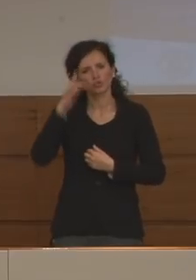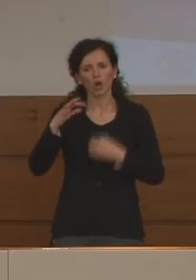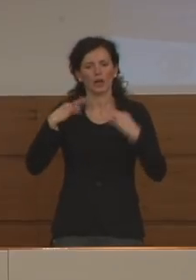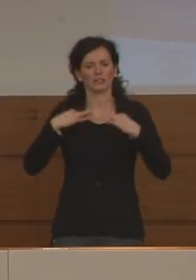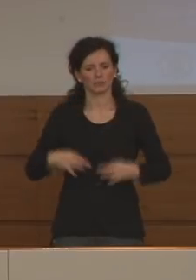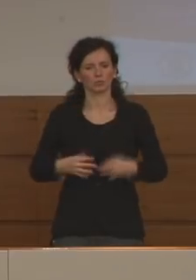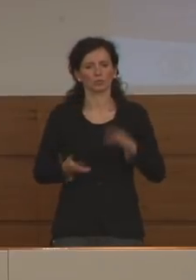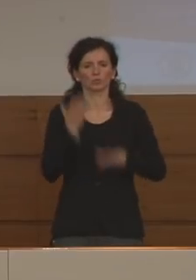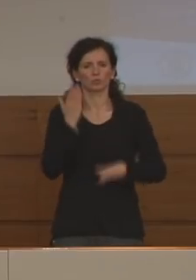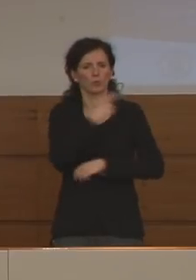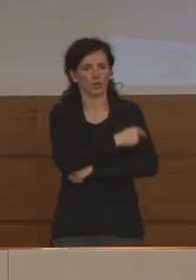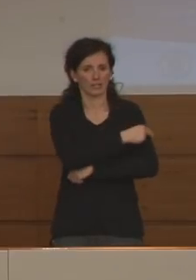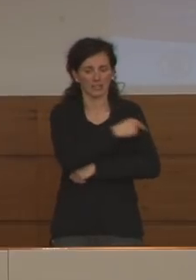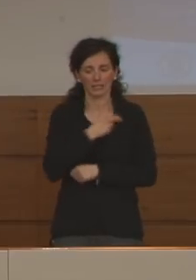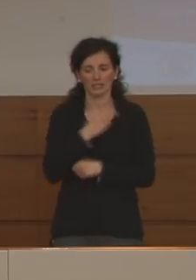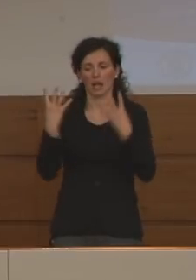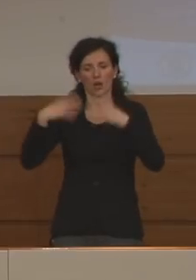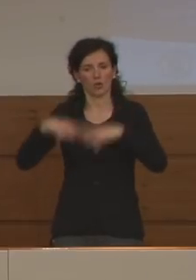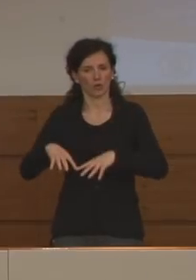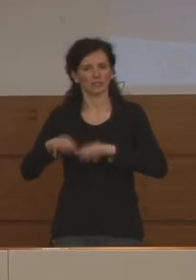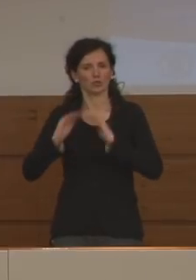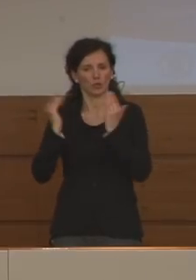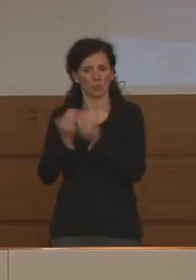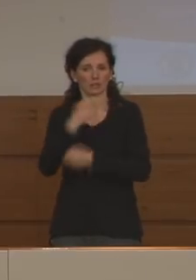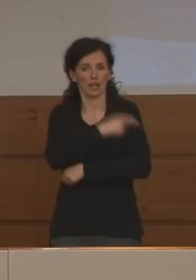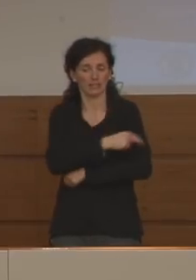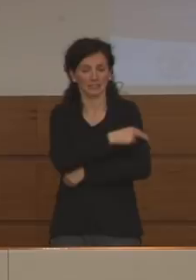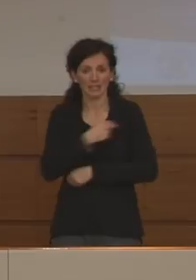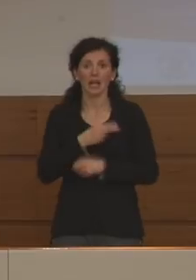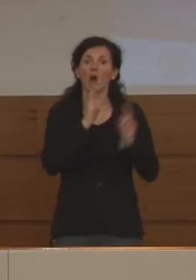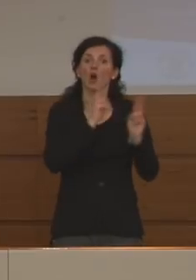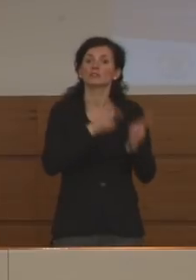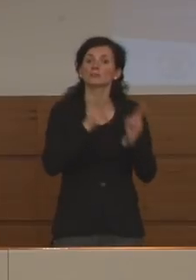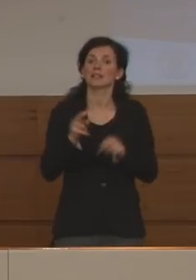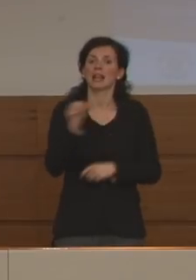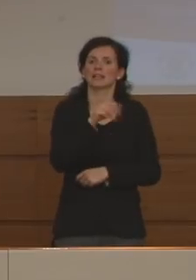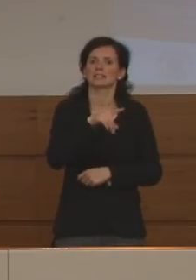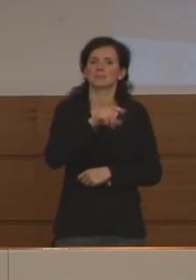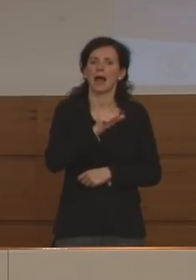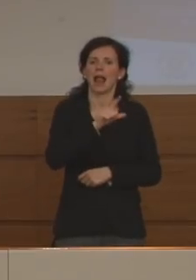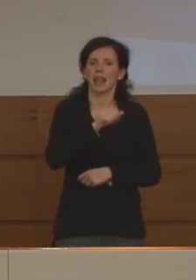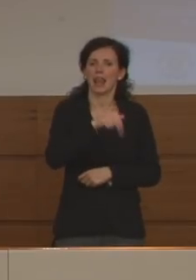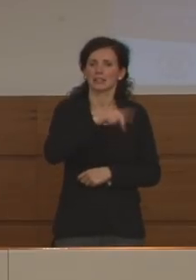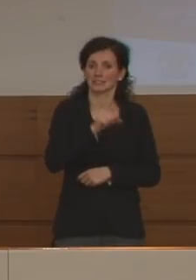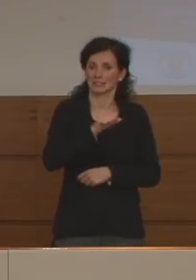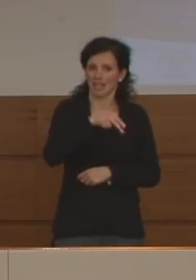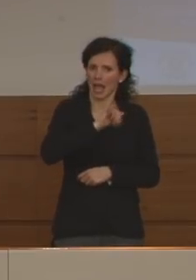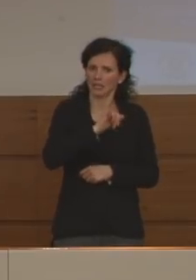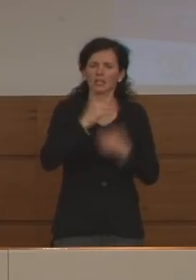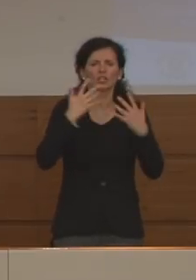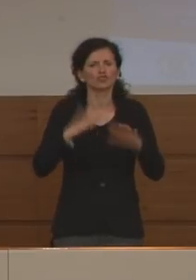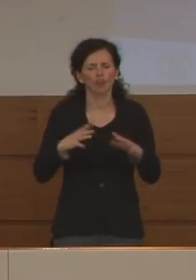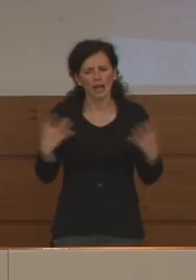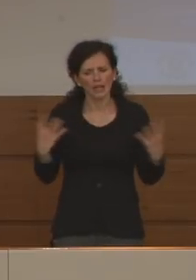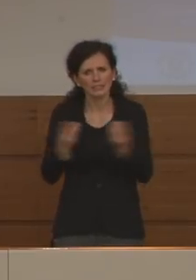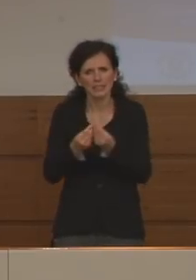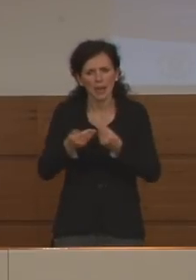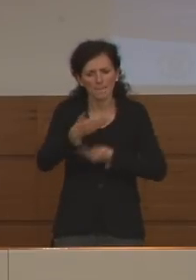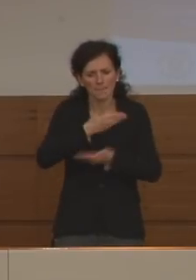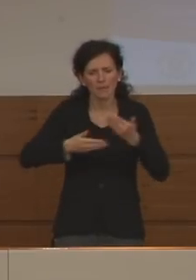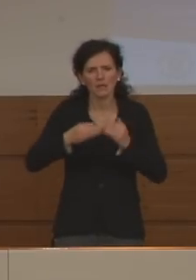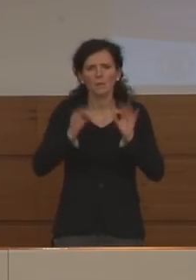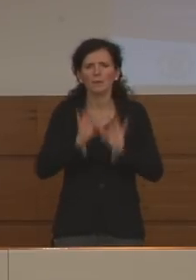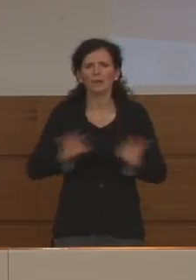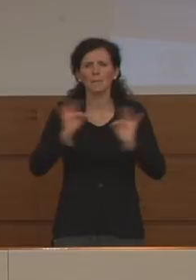della sanità l'istituto spallanzani e altre strutture italiane stanno pianificando questi studi che sono studi molto